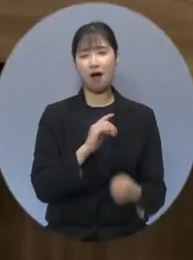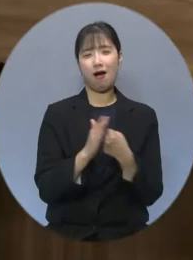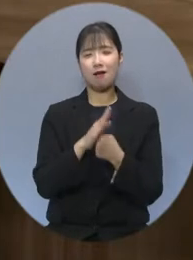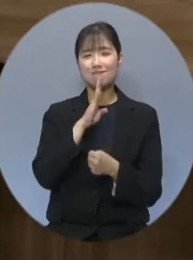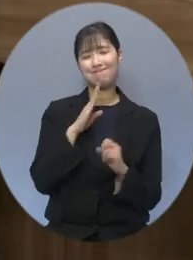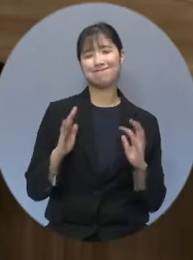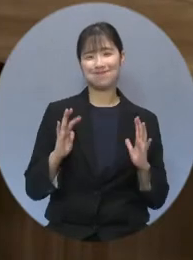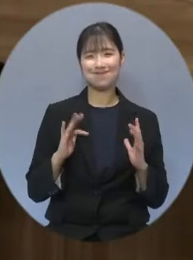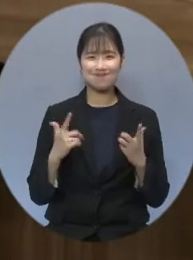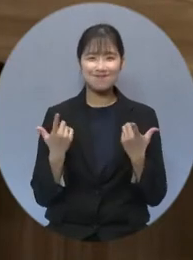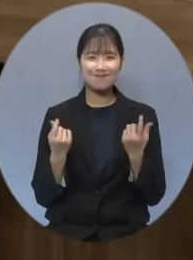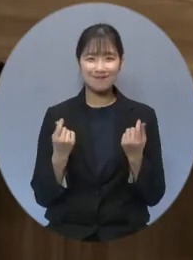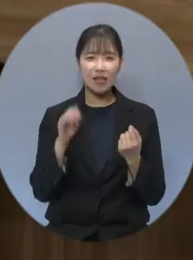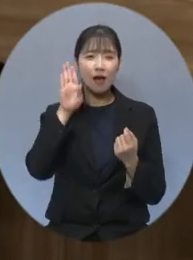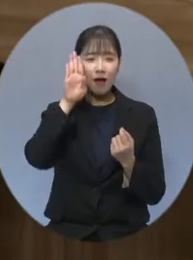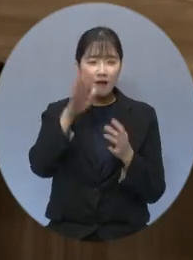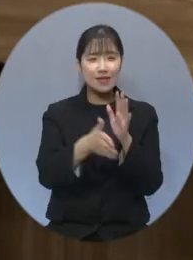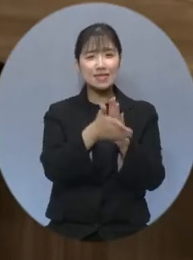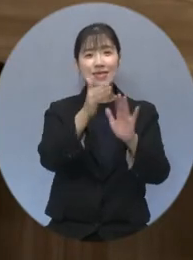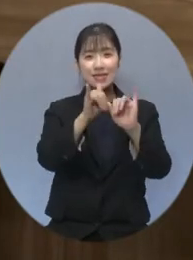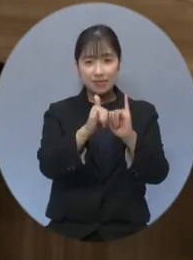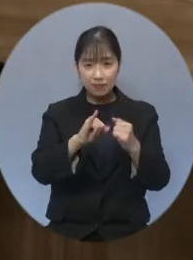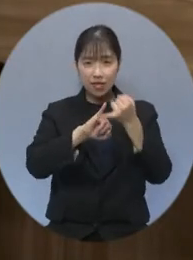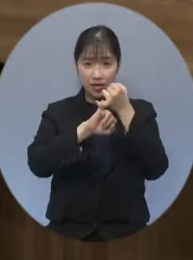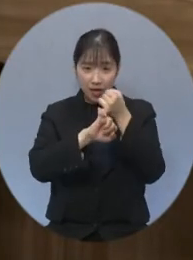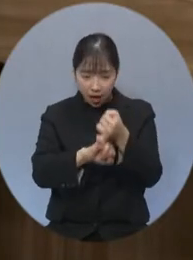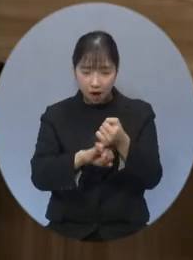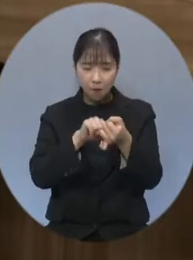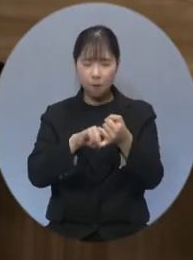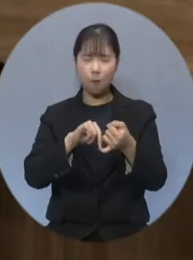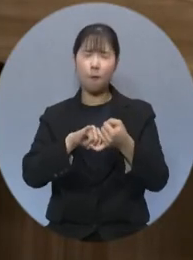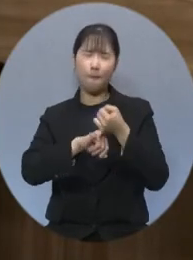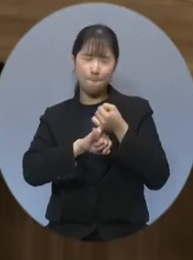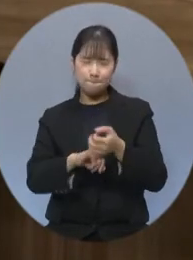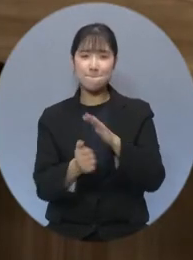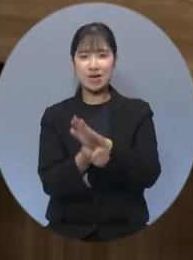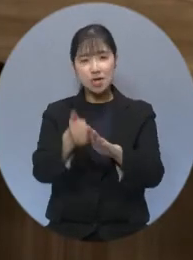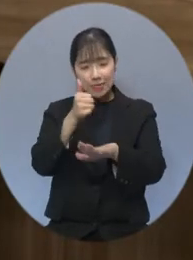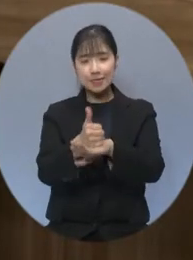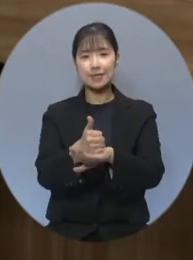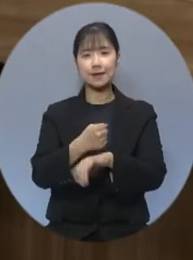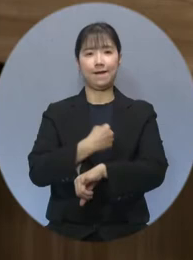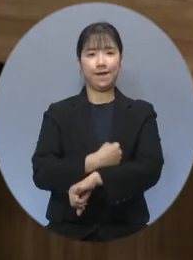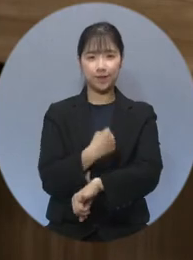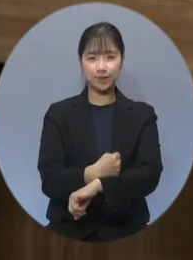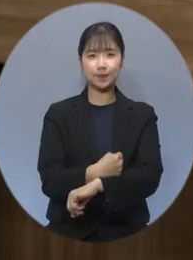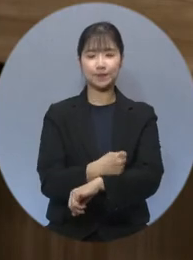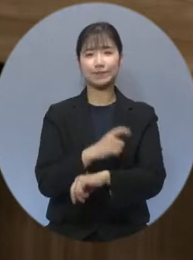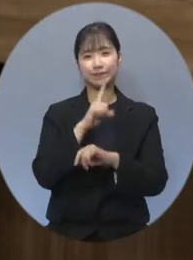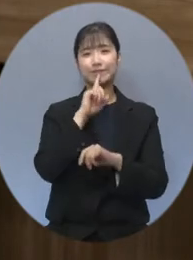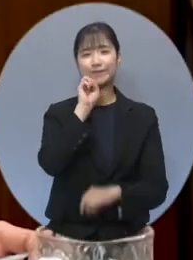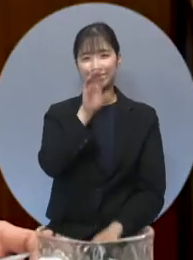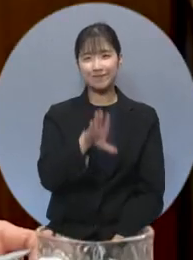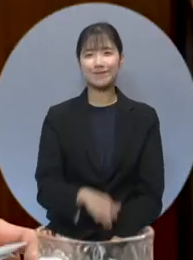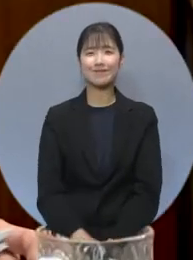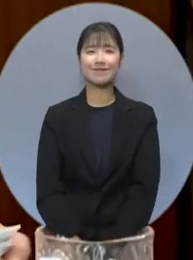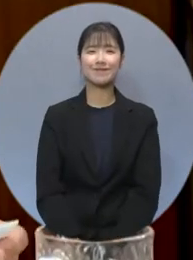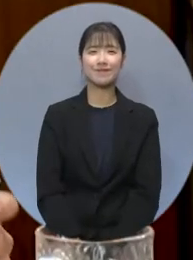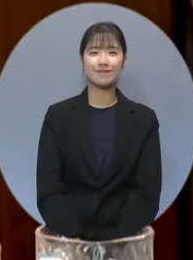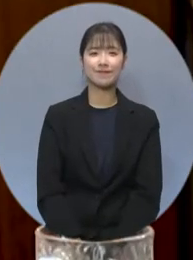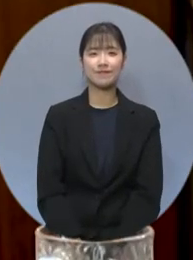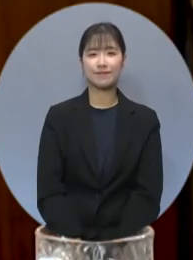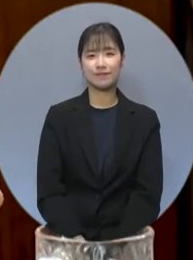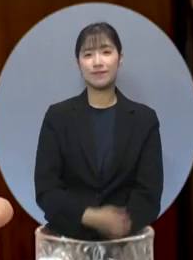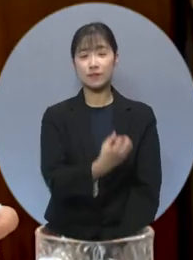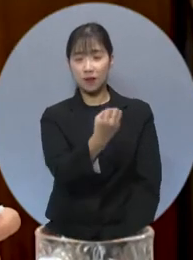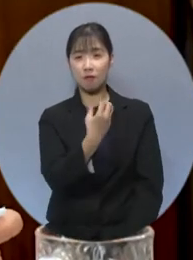생각을 하고 네. 앞으로도 시민들하고 약속한 것은 꼭 반드시 이행해 나가겠다 그런 네. 말씀을 드리겠습니다. 그